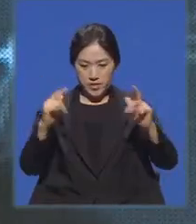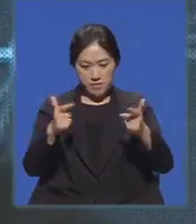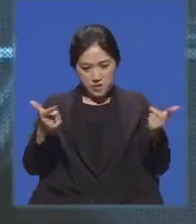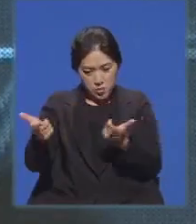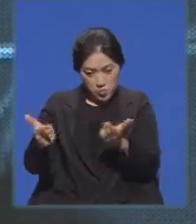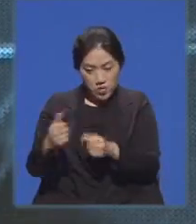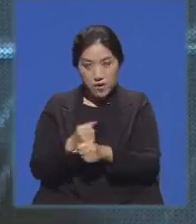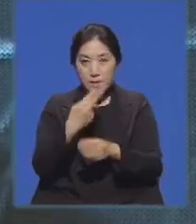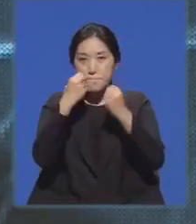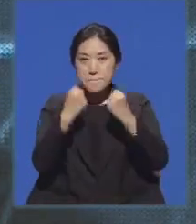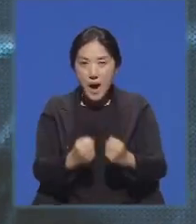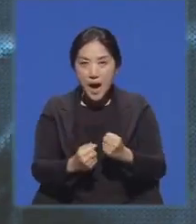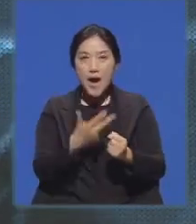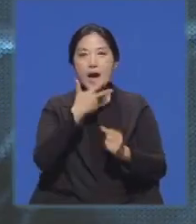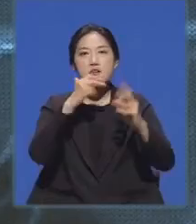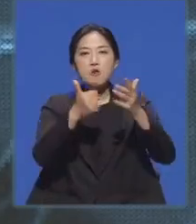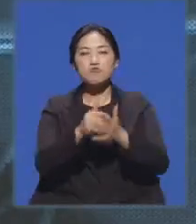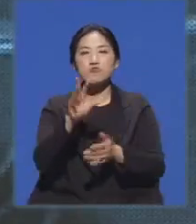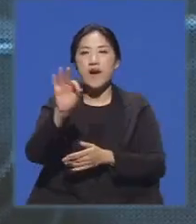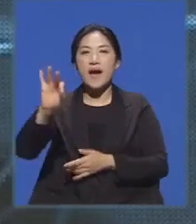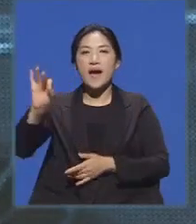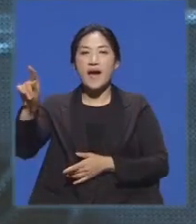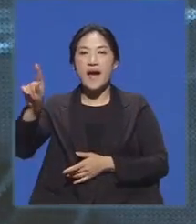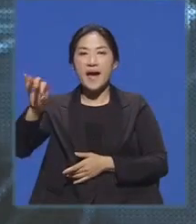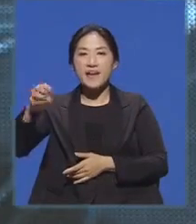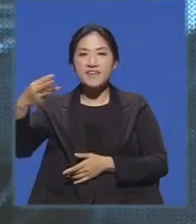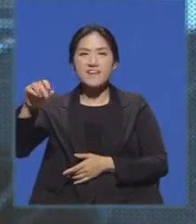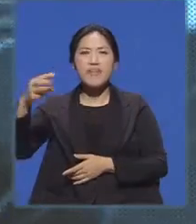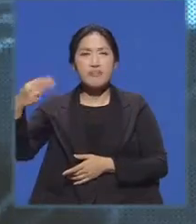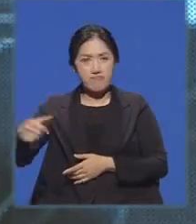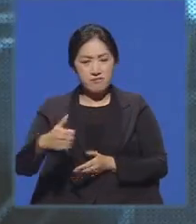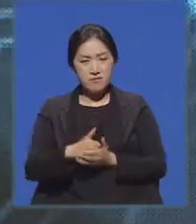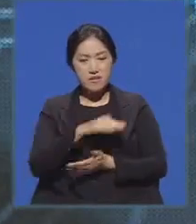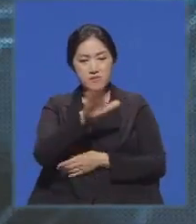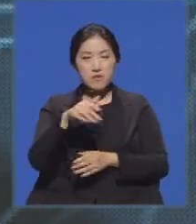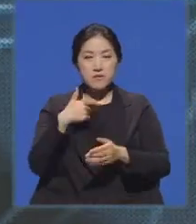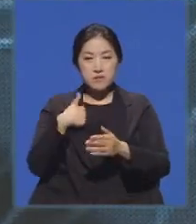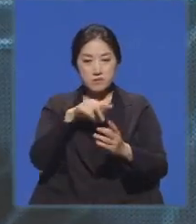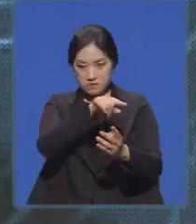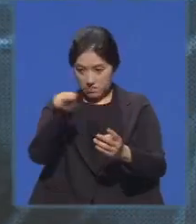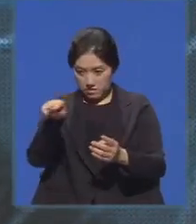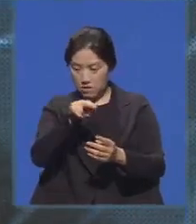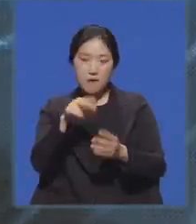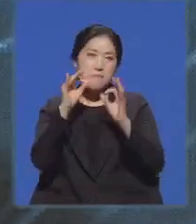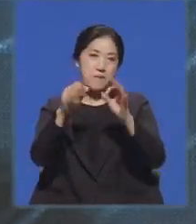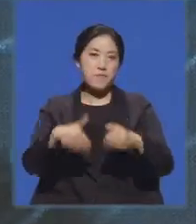아일랜드하고 영국입니다. 우린 그 경험을 잘 봐야 됩니다.